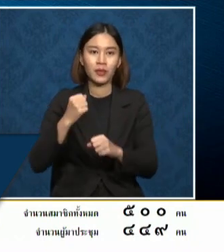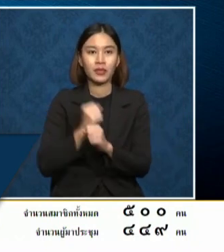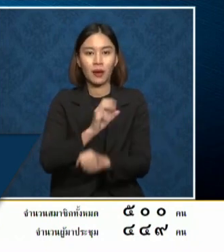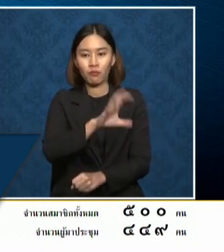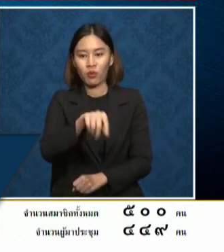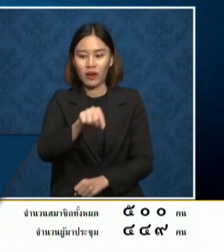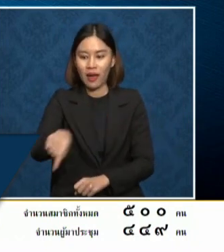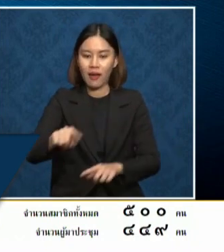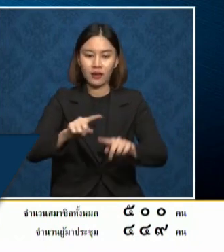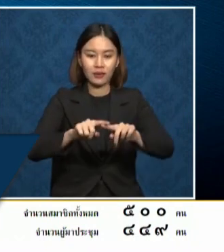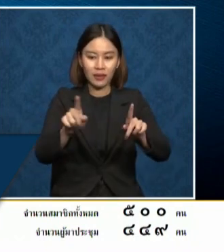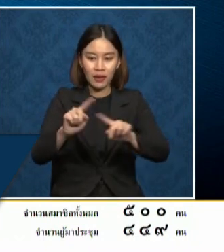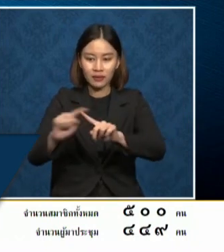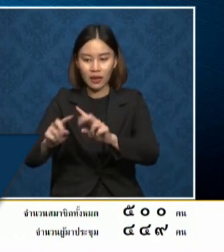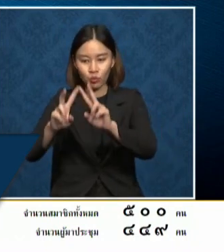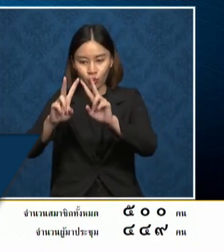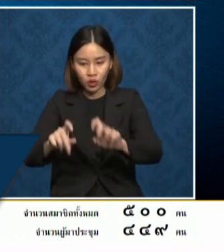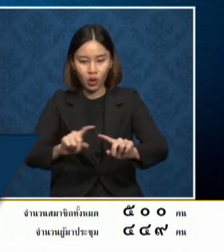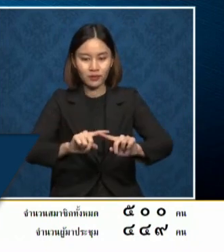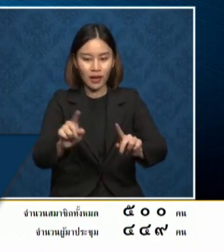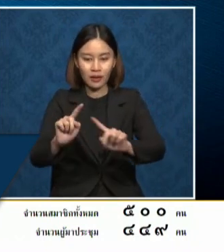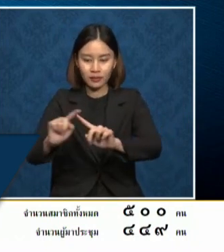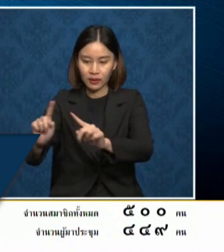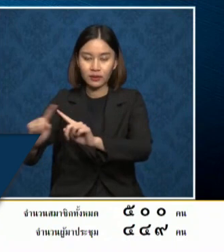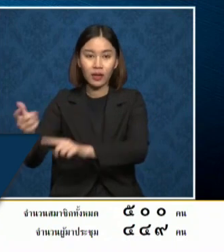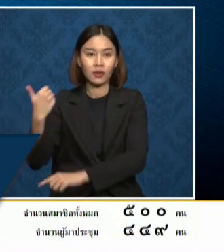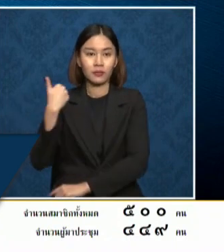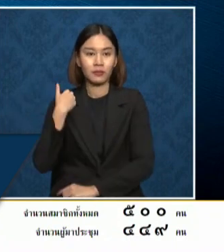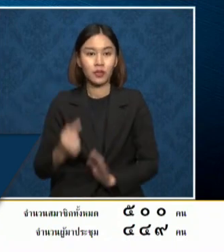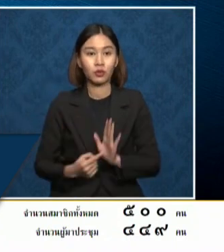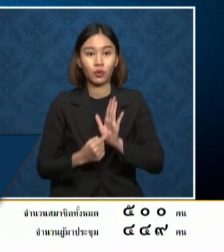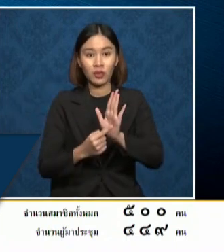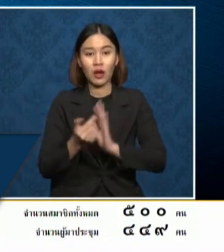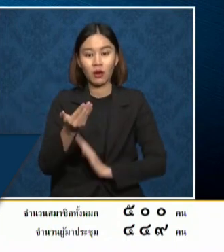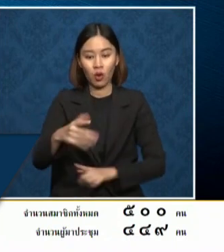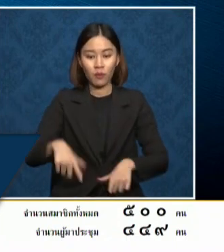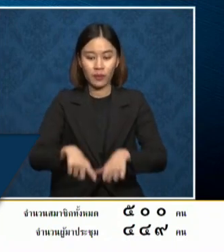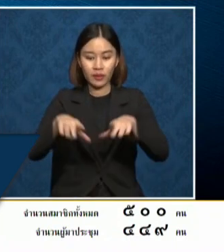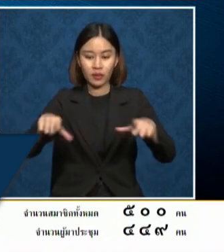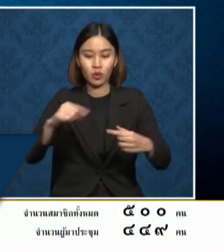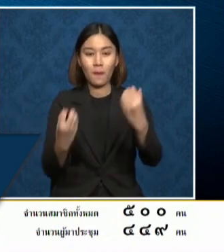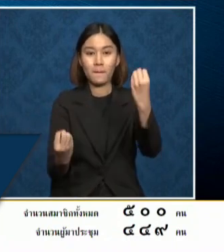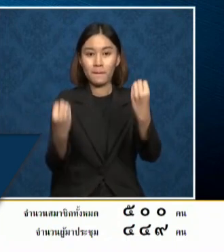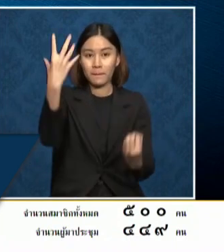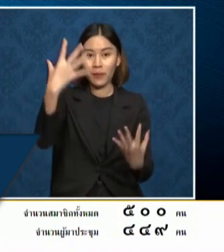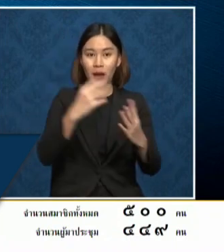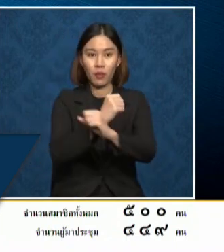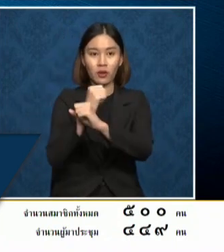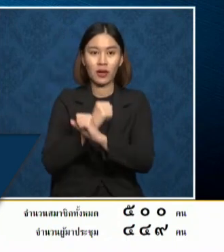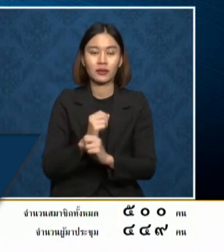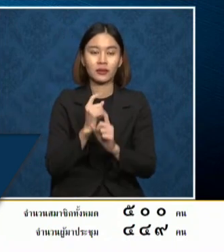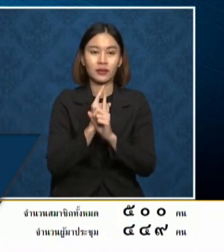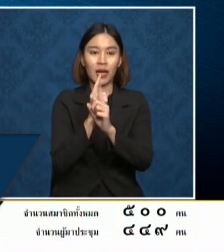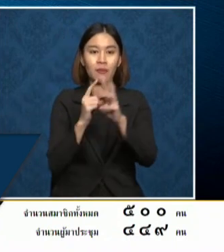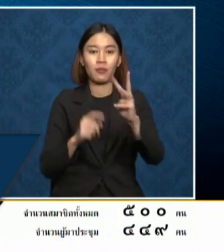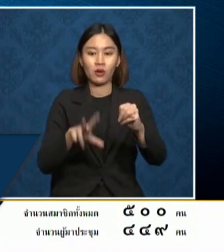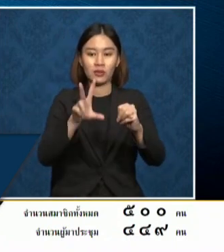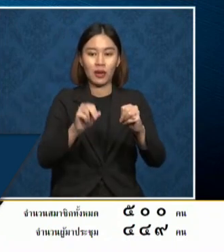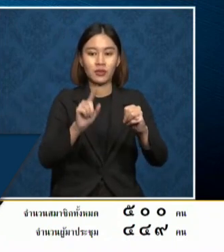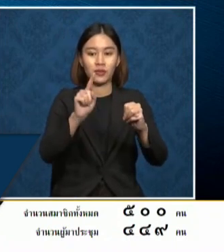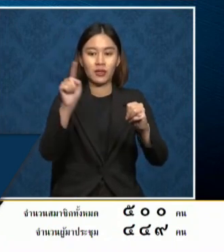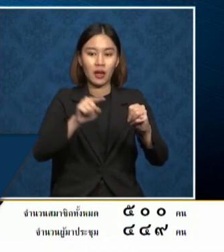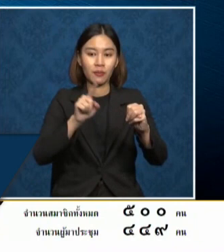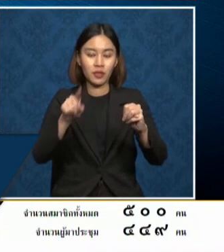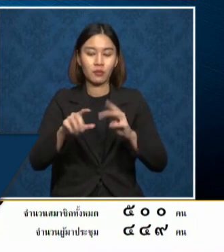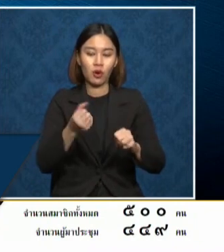ความเหมือนกันตีความแตกต่างกันอีกนะคะเช่นการขออนุญาตใช้พื้นที่จากป่าสวัตามมาตรา 31/1